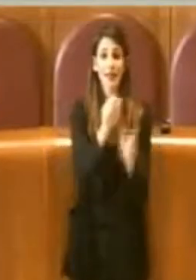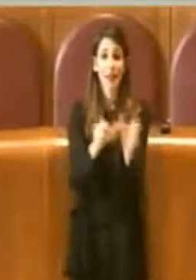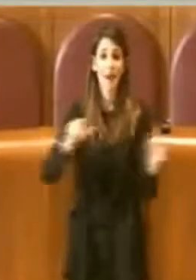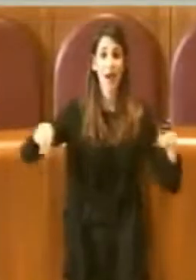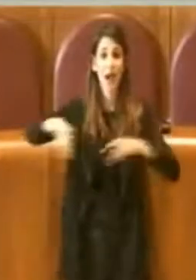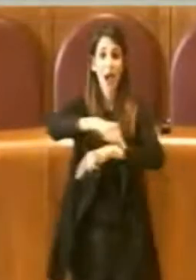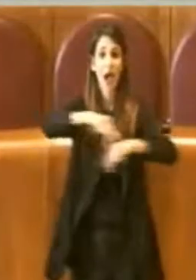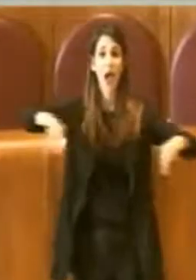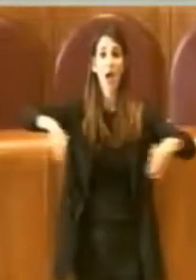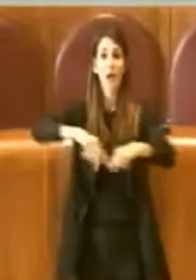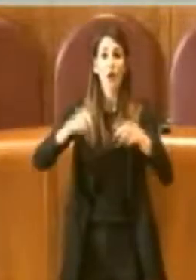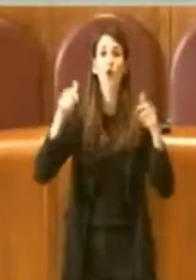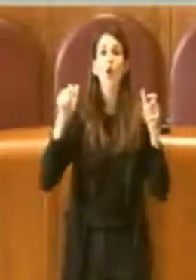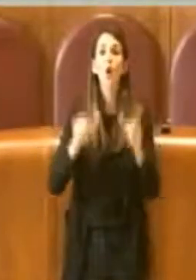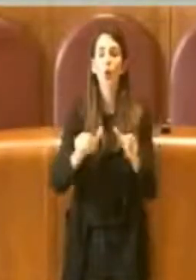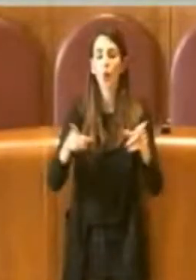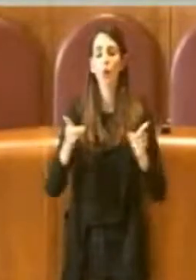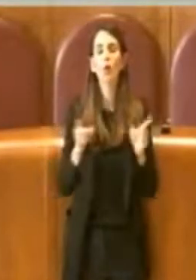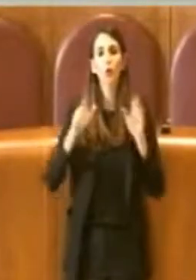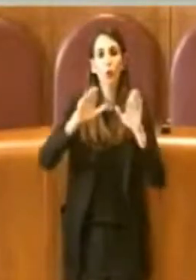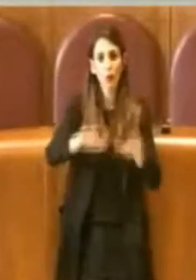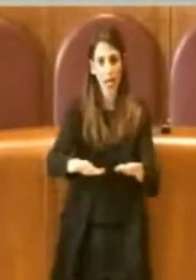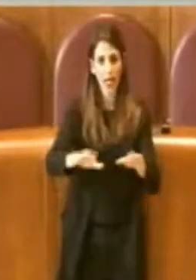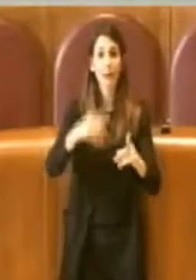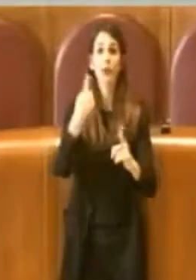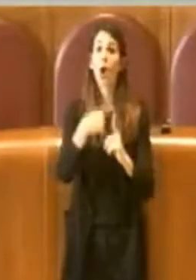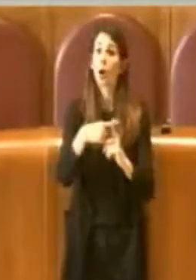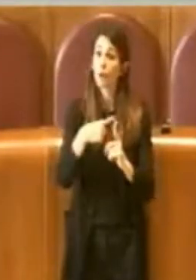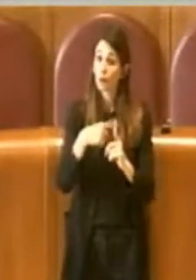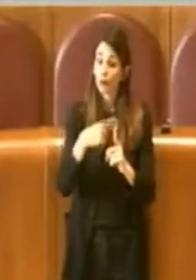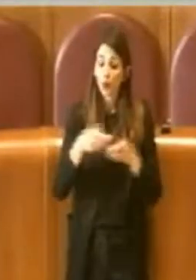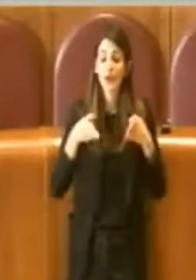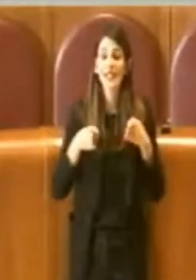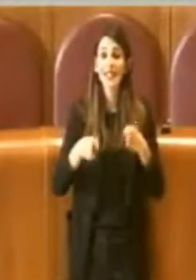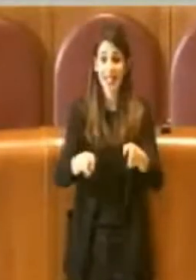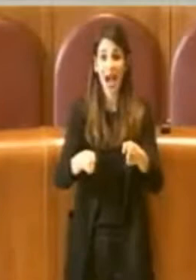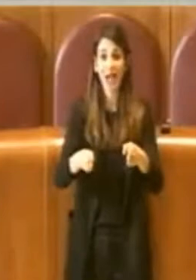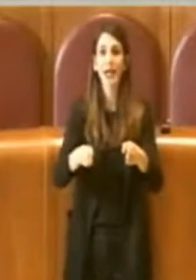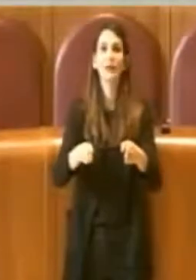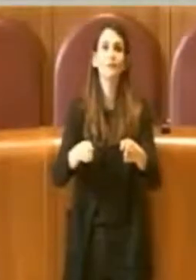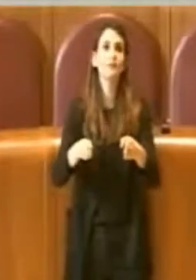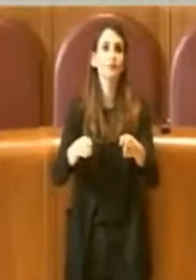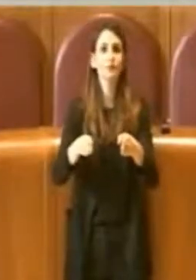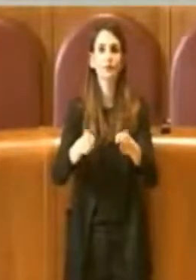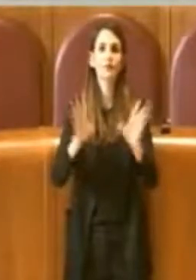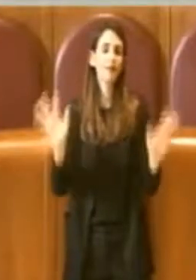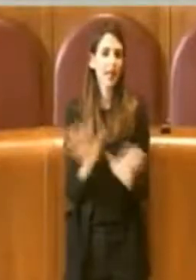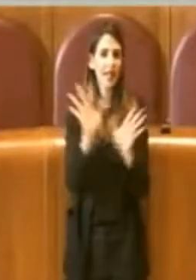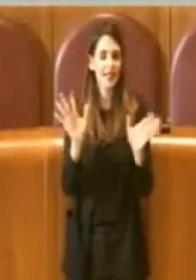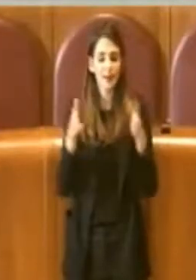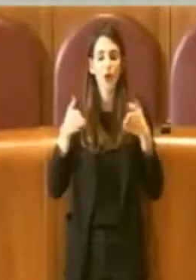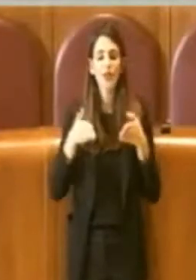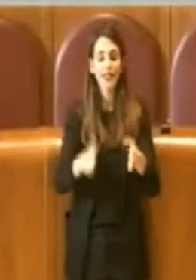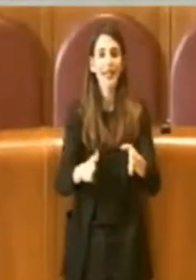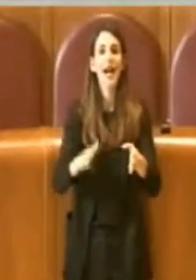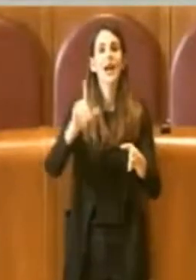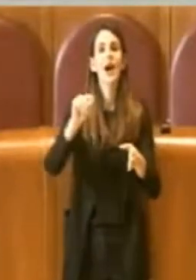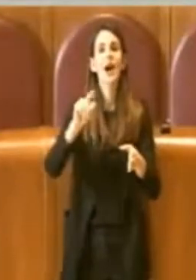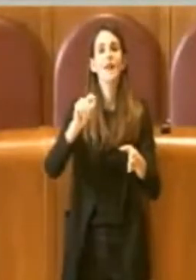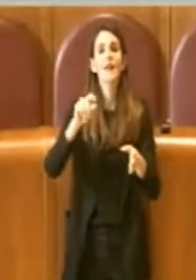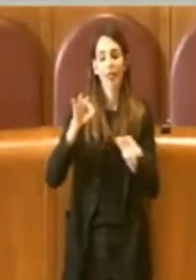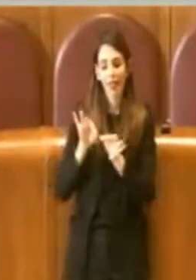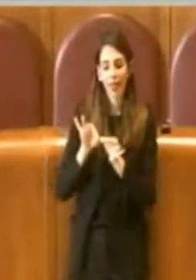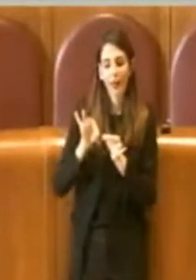ridurre la sezione delle strade, perché ovviamente se devo attraversare a piedi una strada di 20 metri posso andare